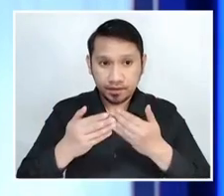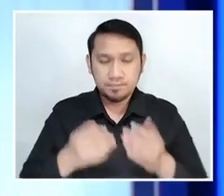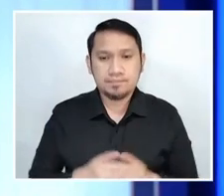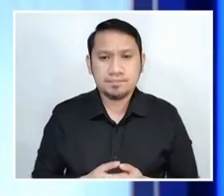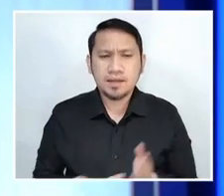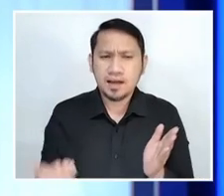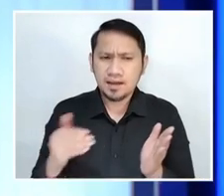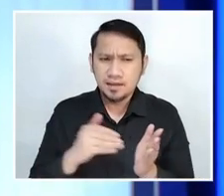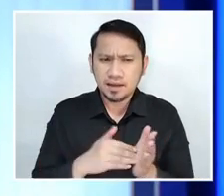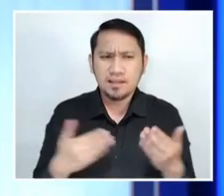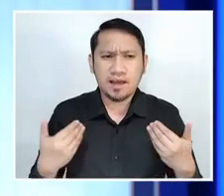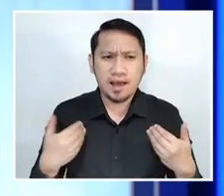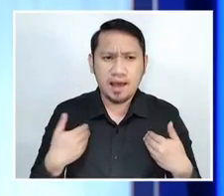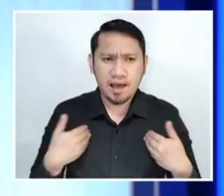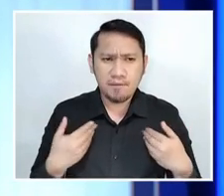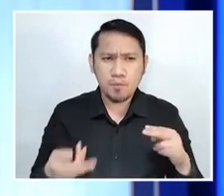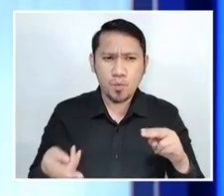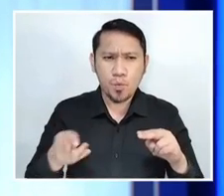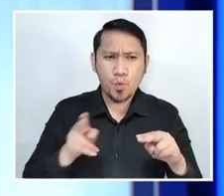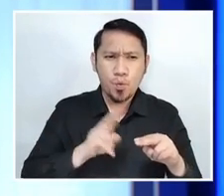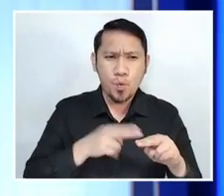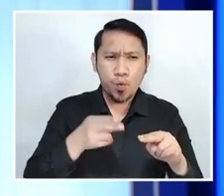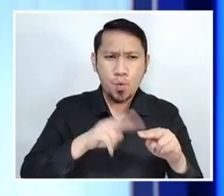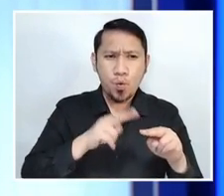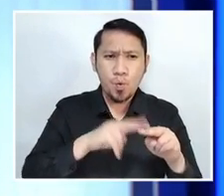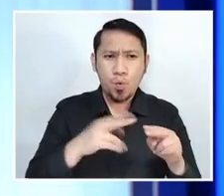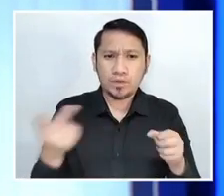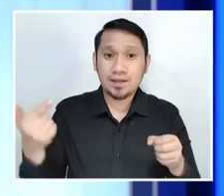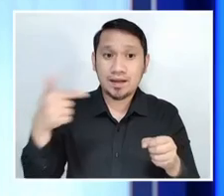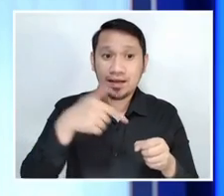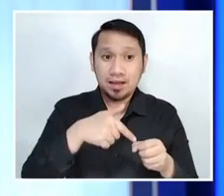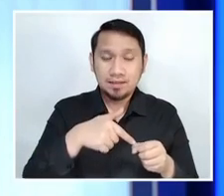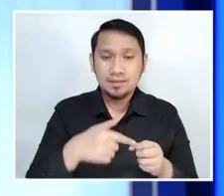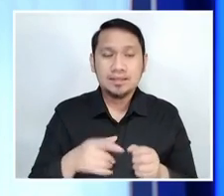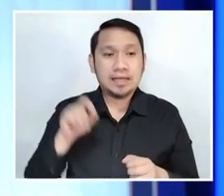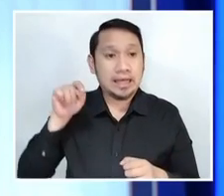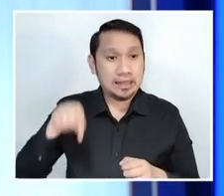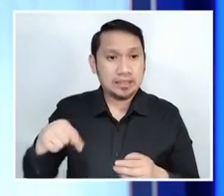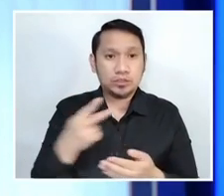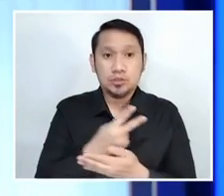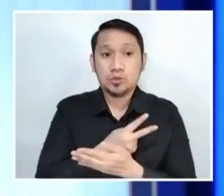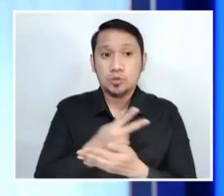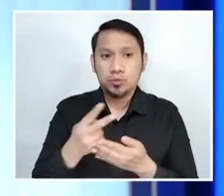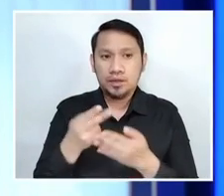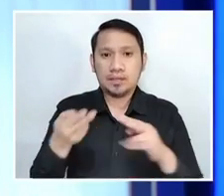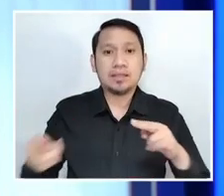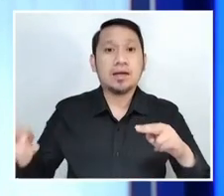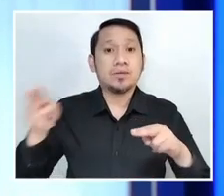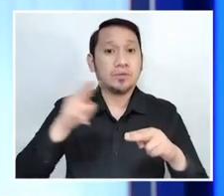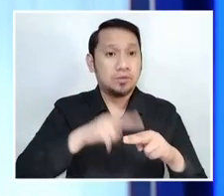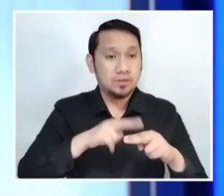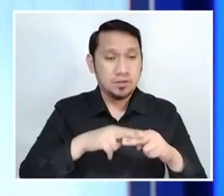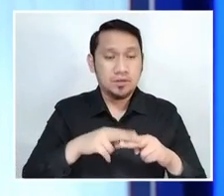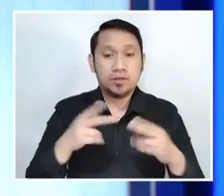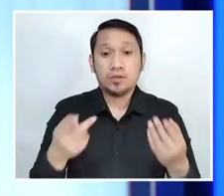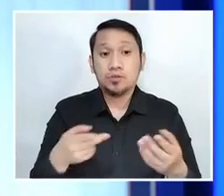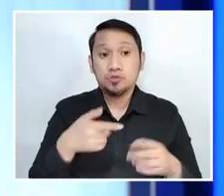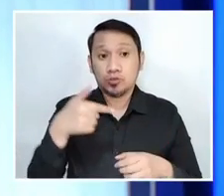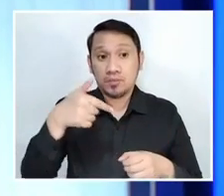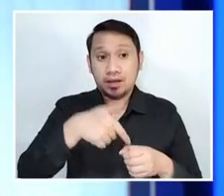ang mararanasan ng mga motorista bukas. Ito na ang ikalawang linggo ng taas presyo sa produktong